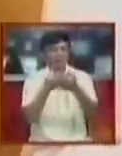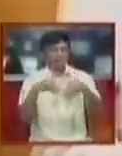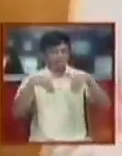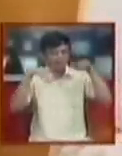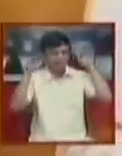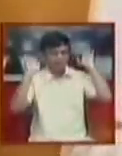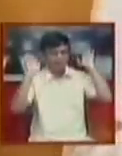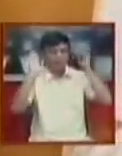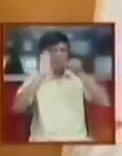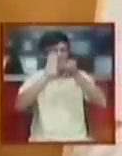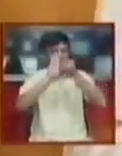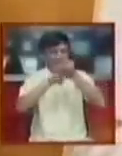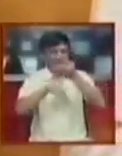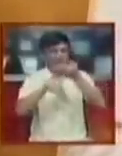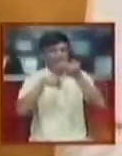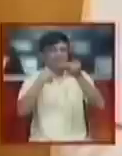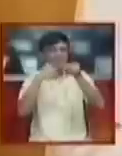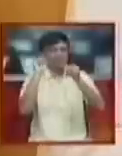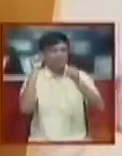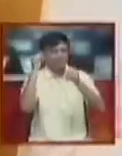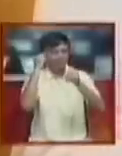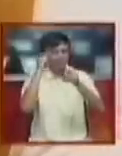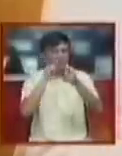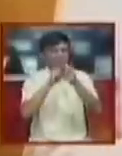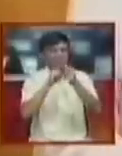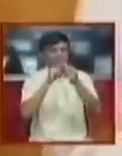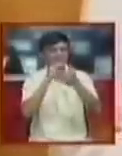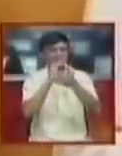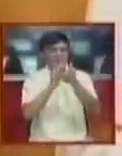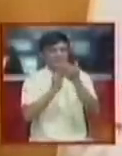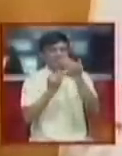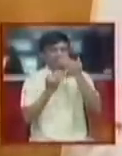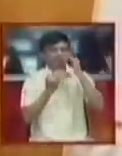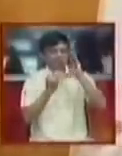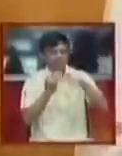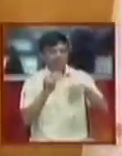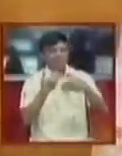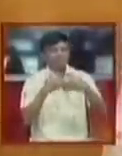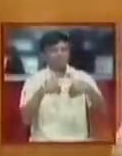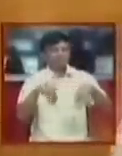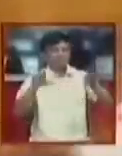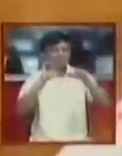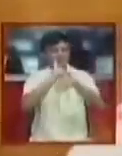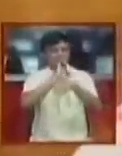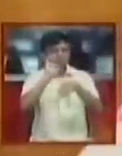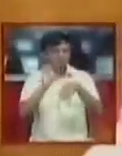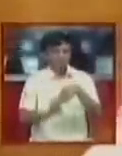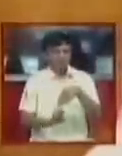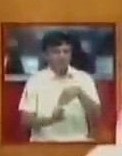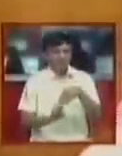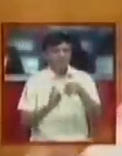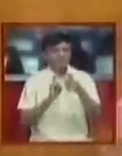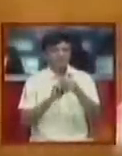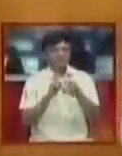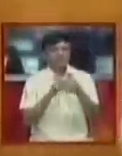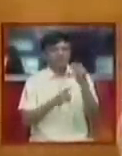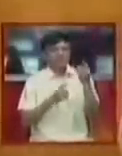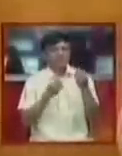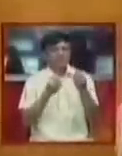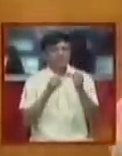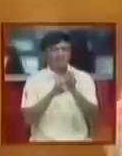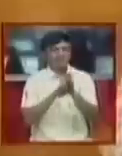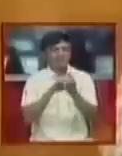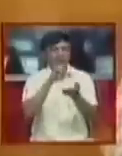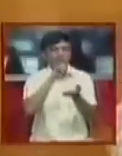ang 1,772 na bandidong nawakasan na ang karahasan. Halimbawa po, ang kilabot na teroristang